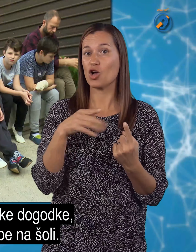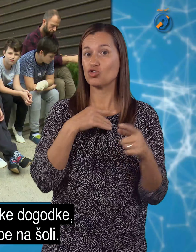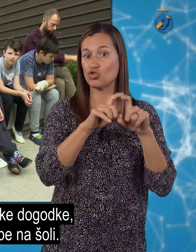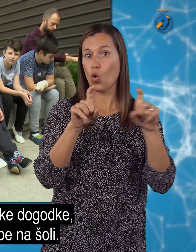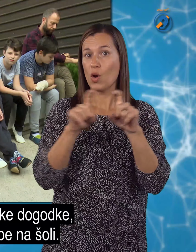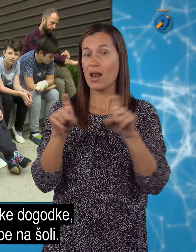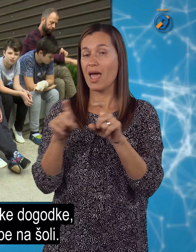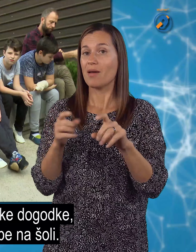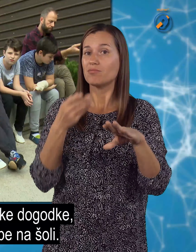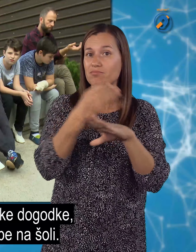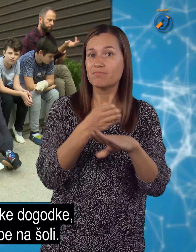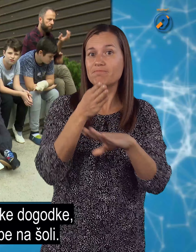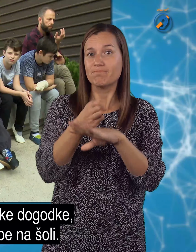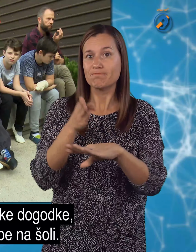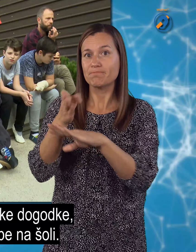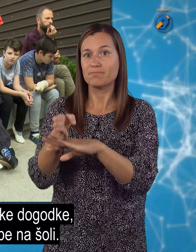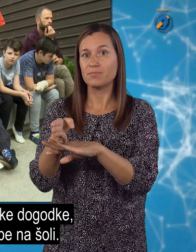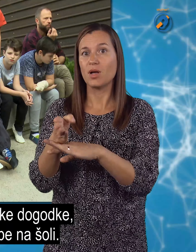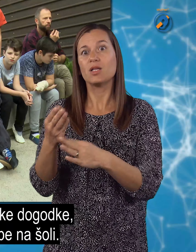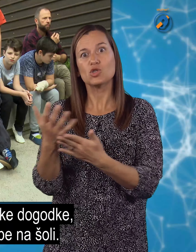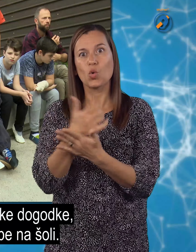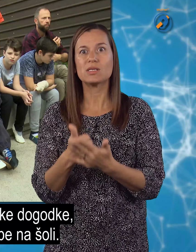jih uporabimo v